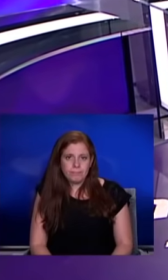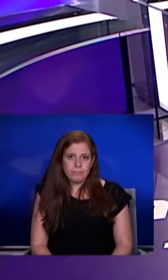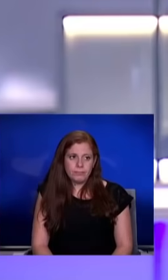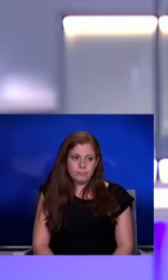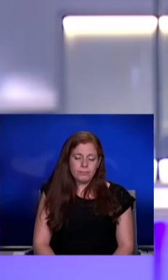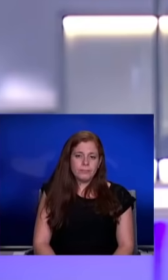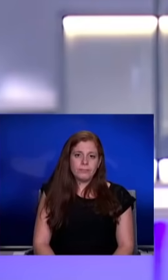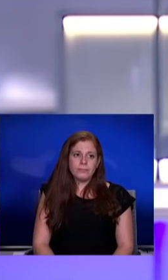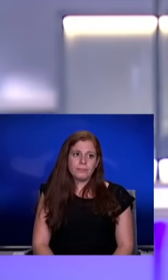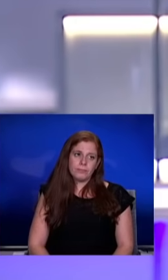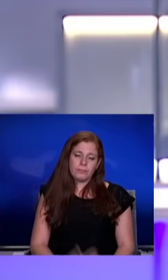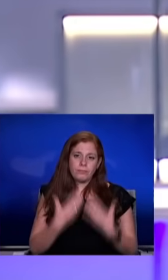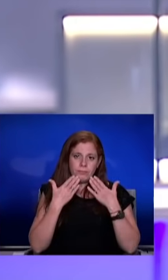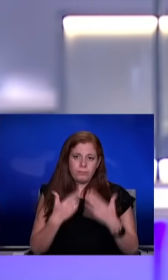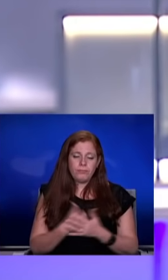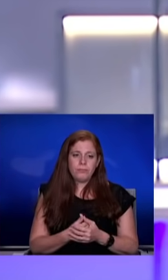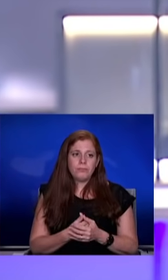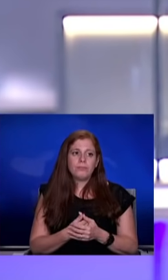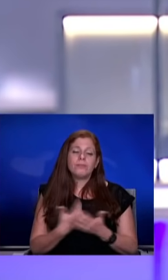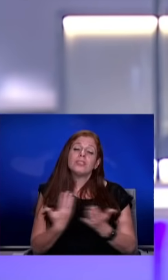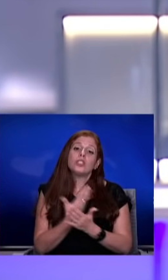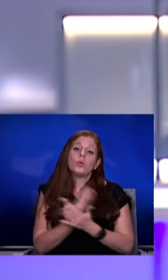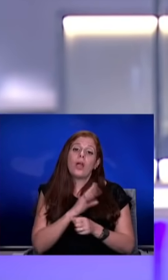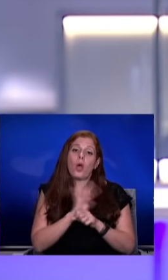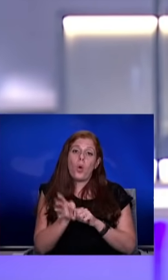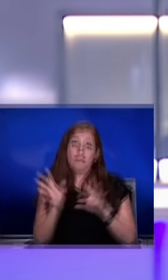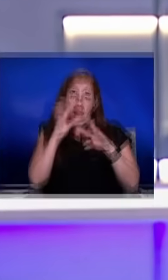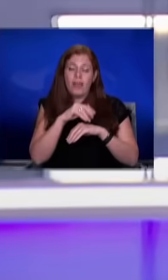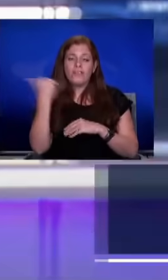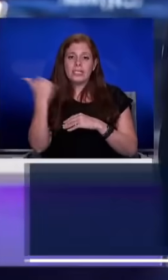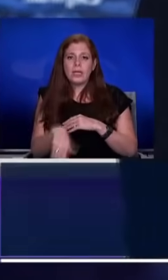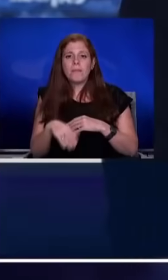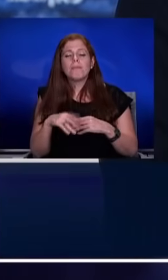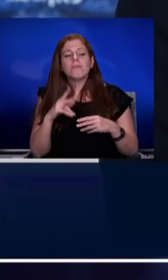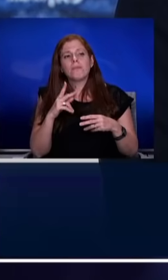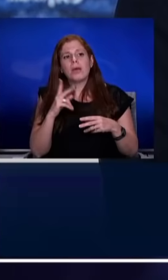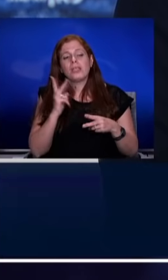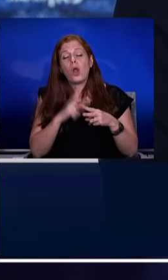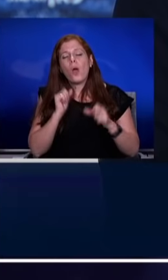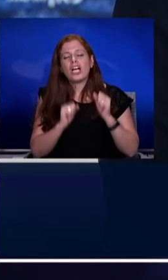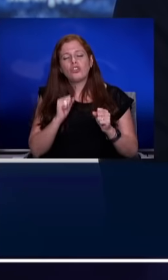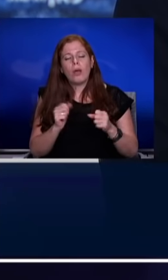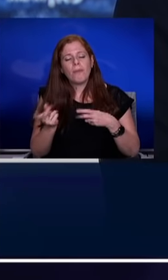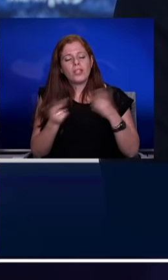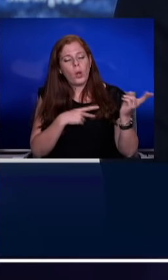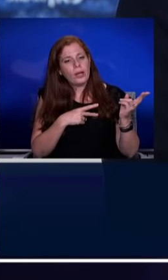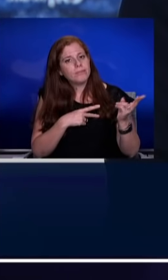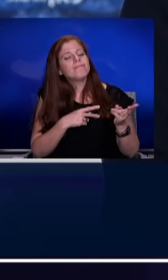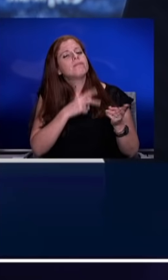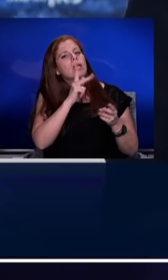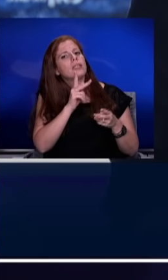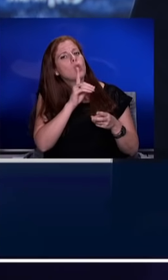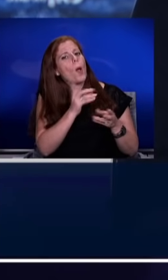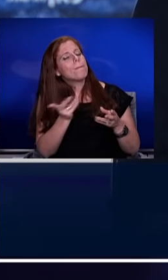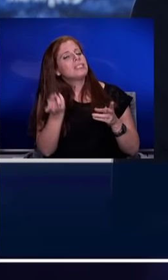מאיה. את עדכוני הקורונה לערב נחתום בעדכוני התחלואה הקשה בבתי החולים. ראש תחום הבריאות קטי דור מצטרפת מתל אביב, ואת